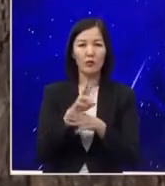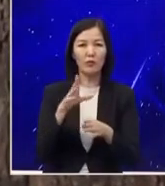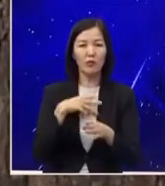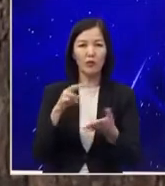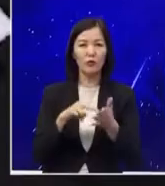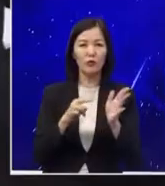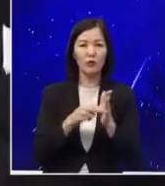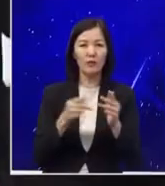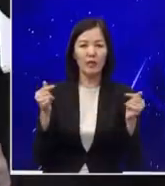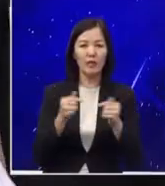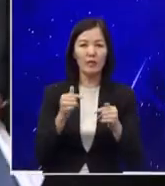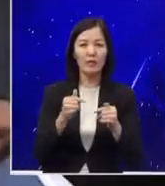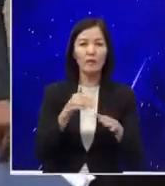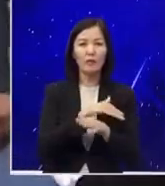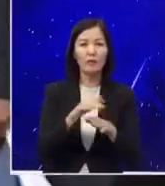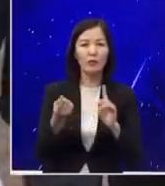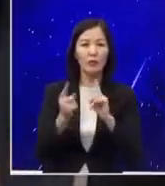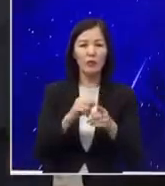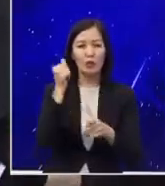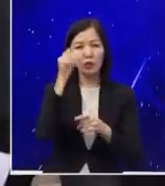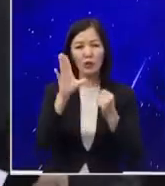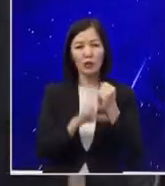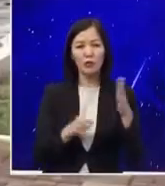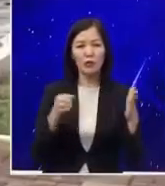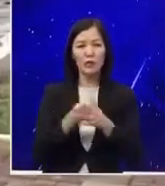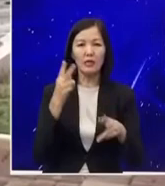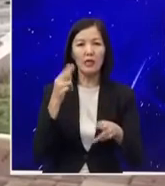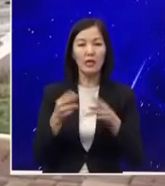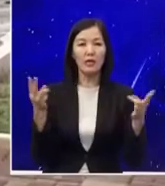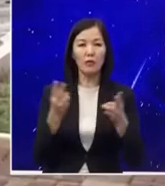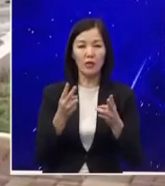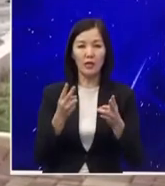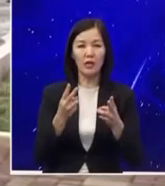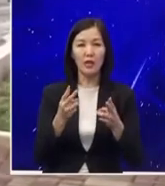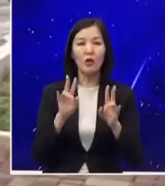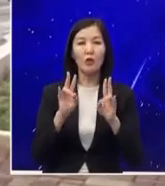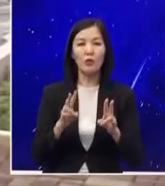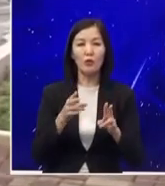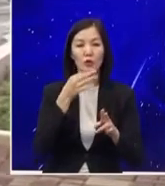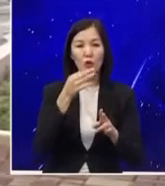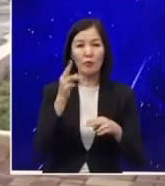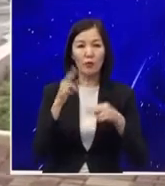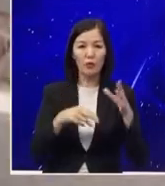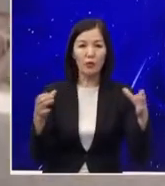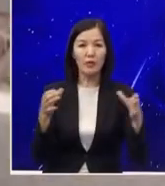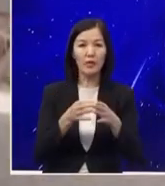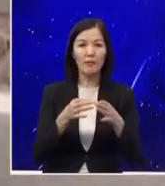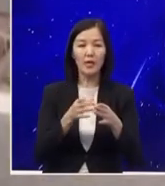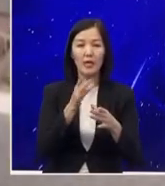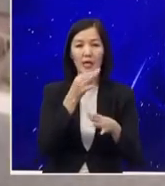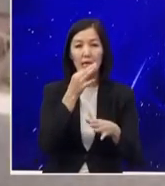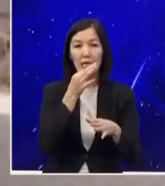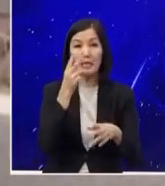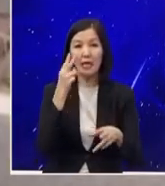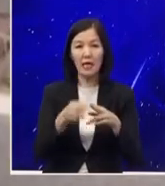Мердігерлермен кездесті. Жоспарға сәйкес көшедегі өзгерістер жыл соңына дейін аяқталуы керек. Бірақ жауапты мекеме өкілдері